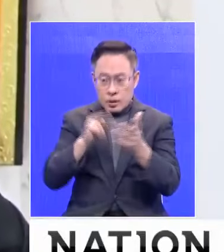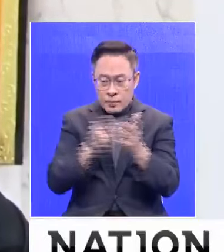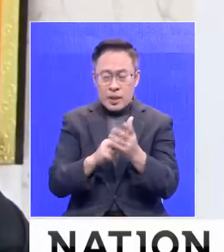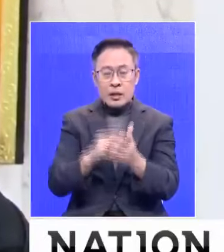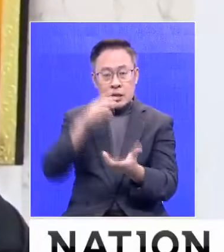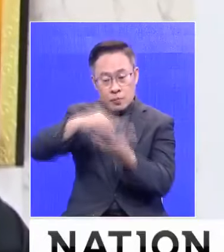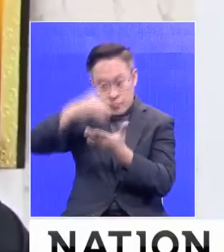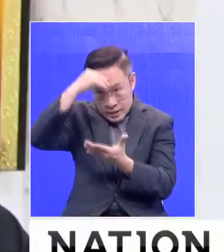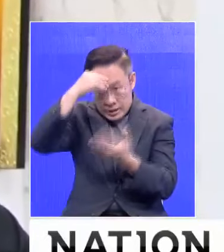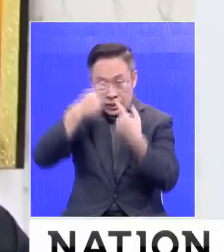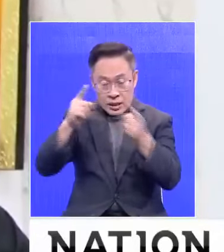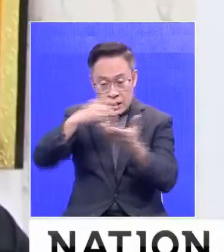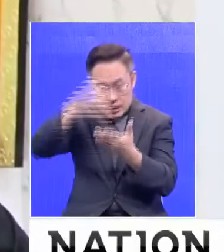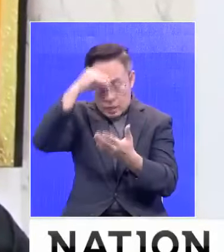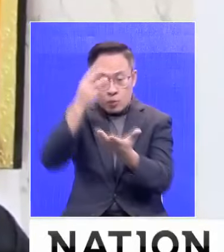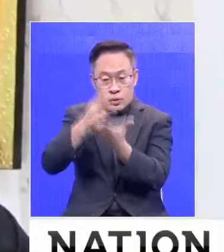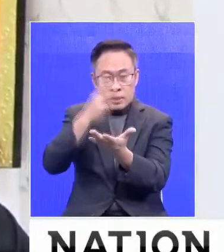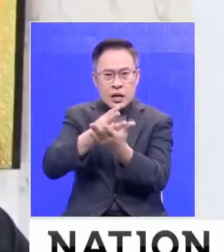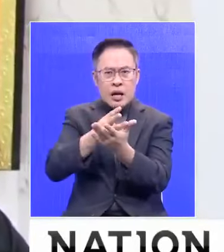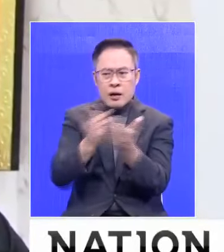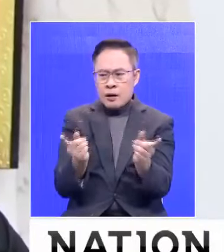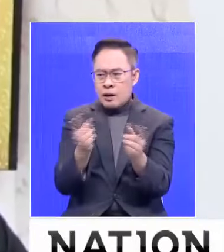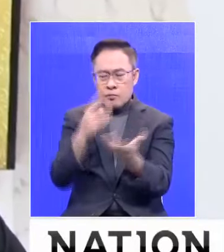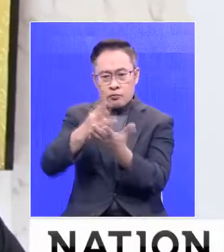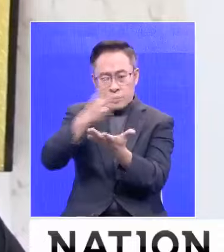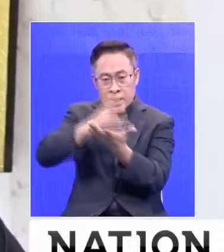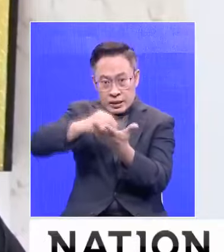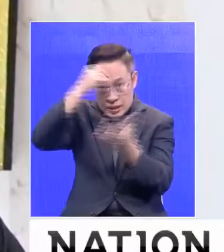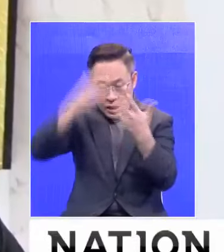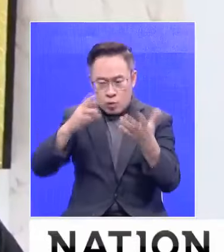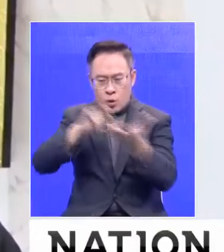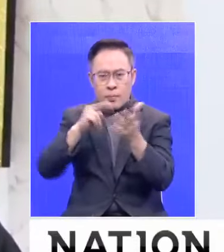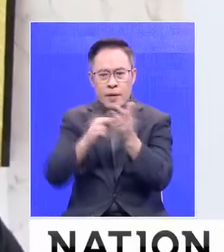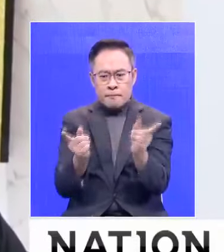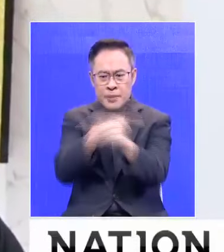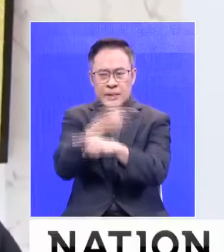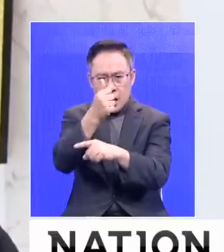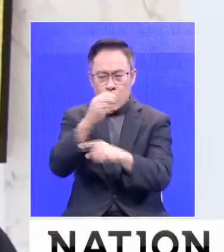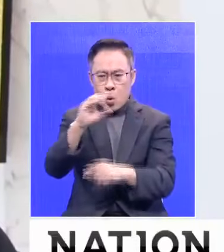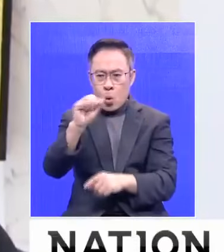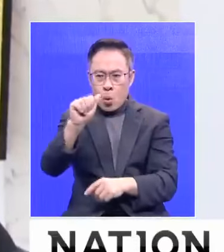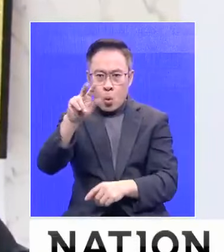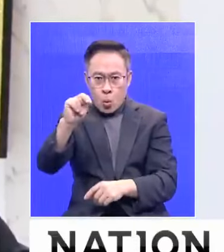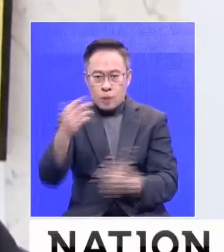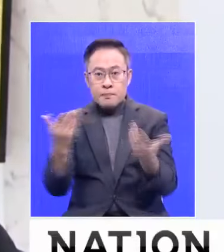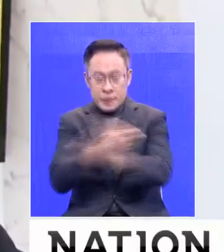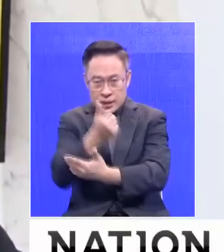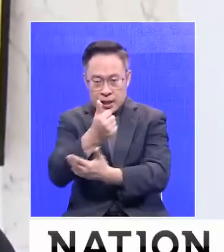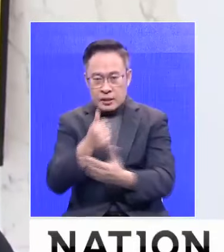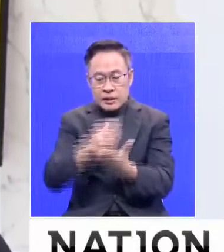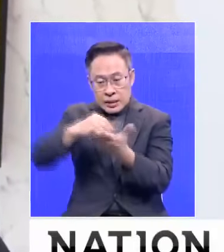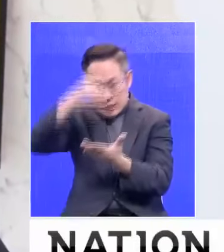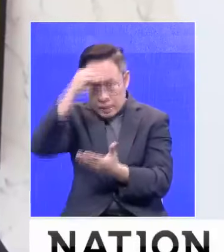งของเพื่อนเนี่ยถูกสามีทำร้ายมาขอความช่วยเหลือเรื่องคดีความเรื่องอะไรแบบนี้และเขาอยากทำงานด้านสังคมเขาอย